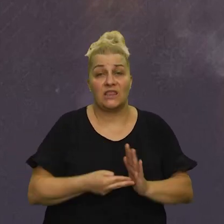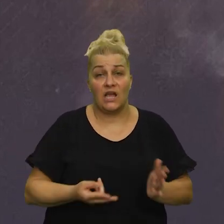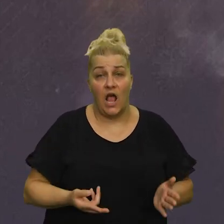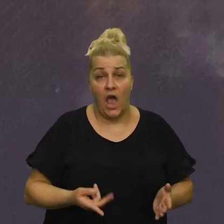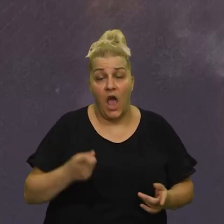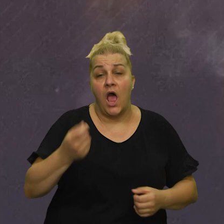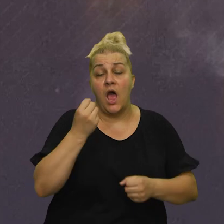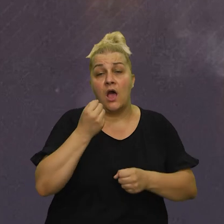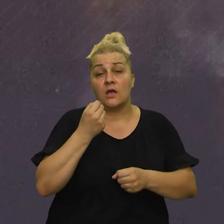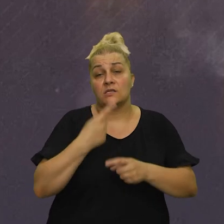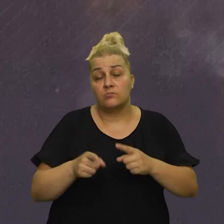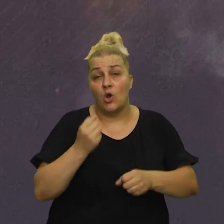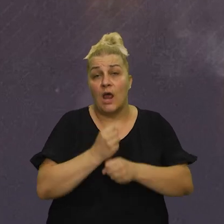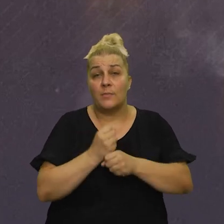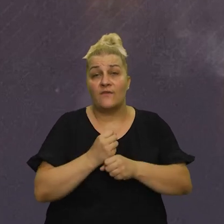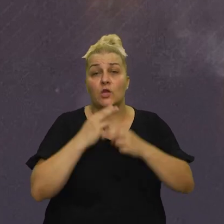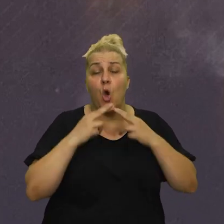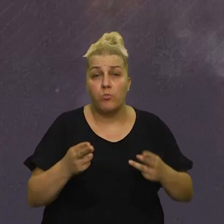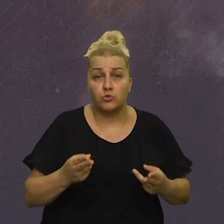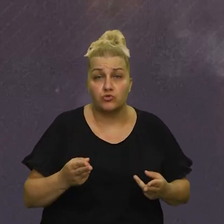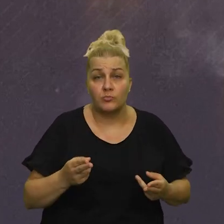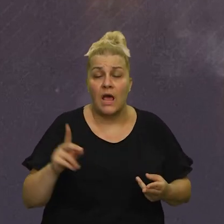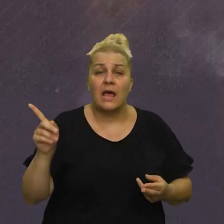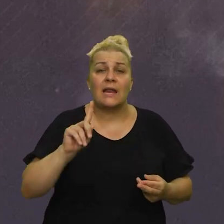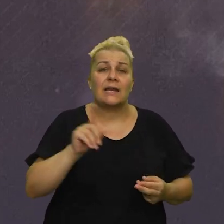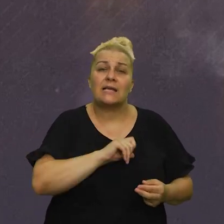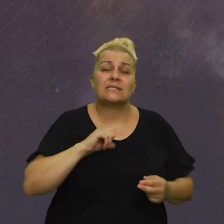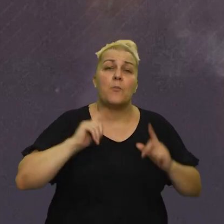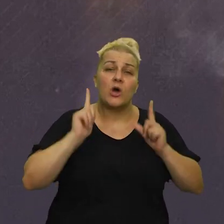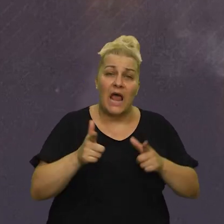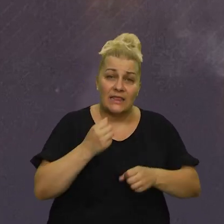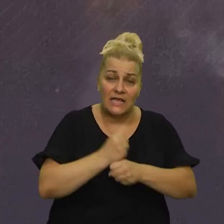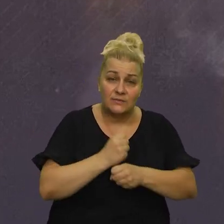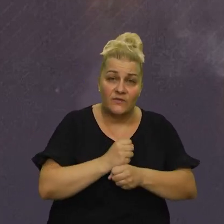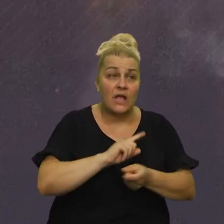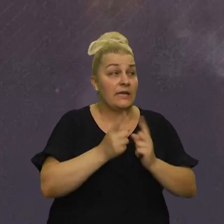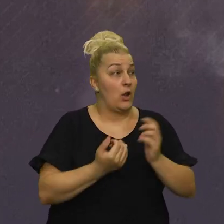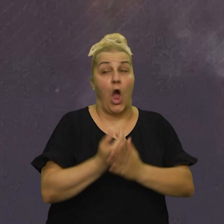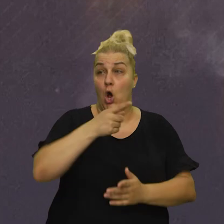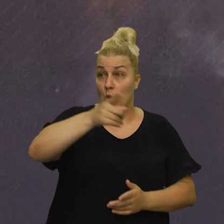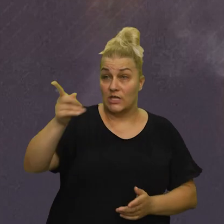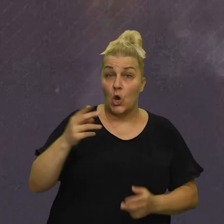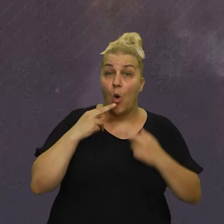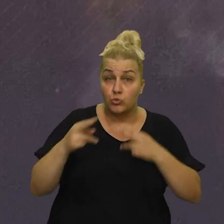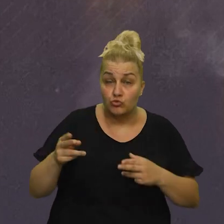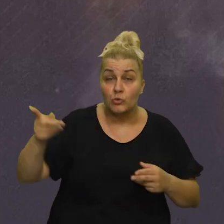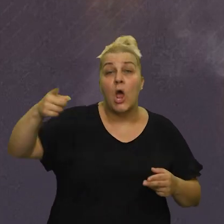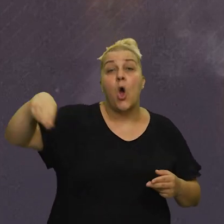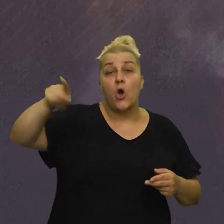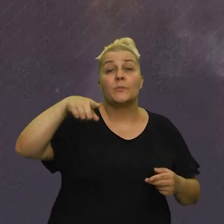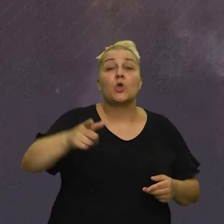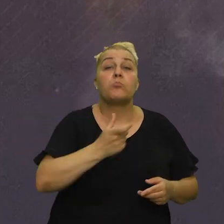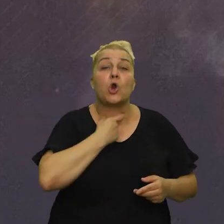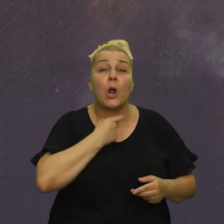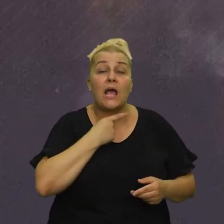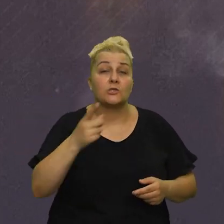optuži, nije njima cilj tih ratnih zapovjednika, nego, znači, ako njih optuže, znači, oni bi to